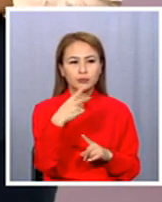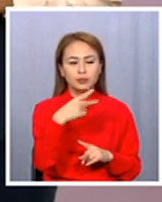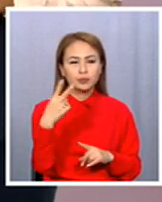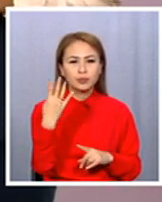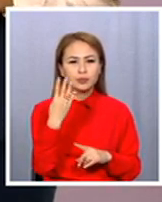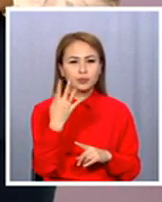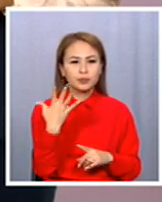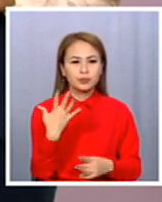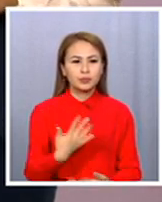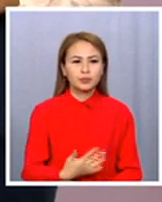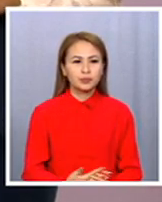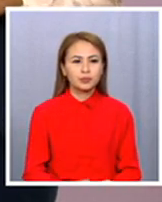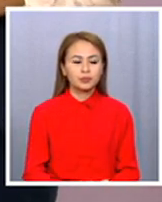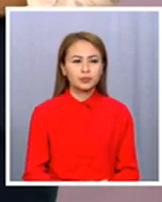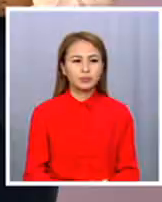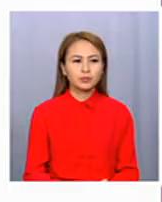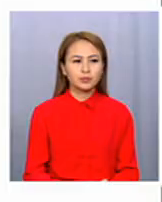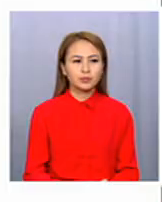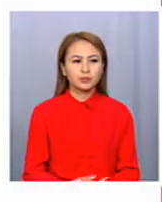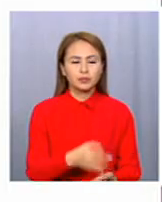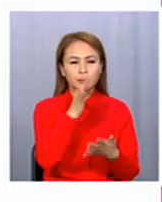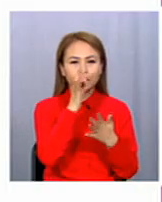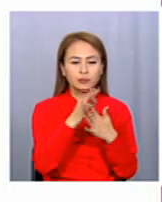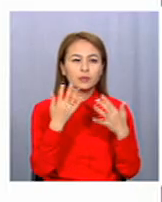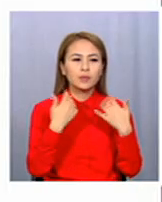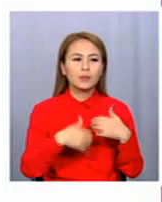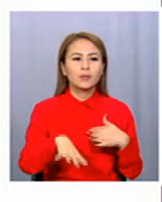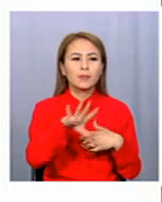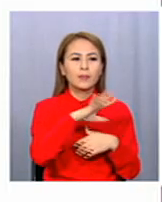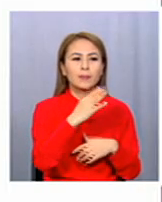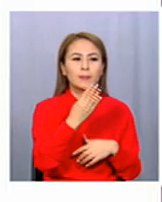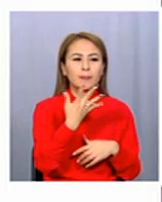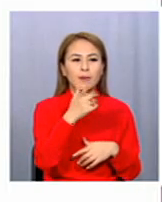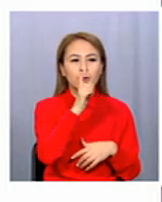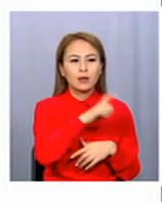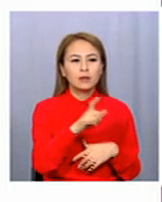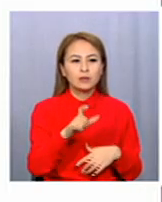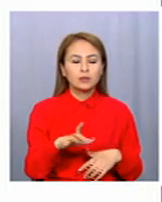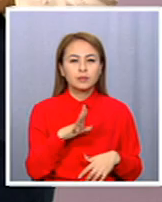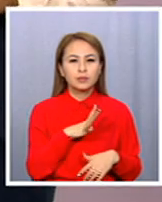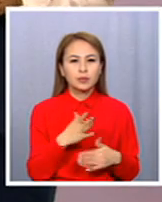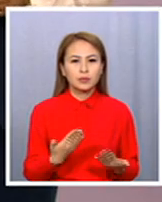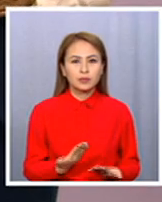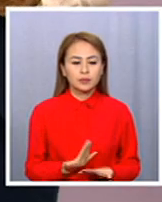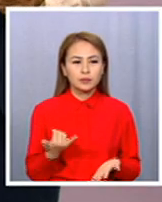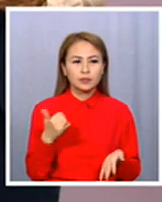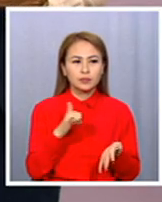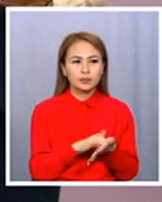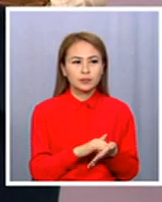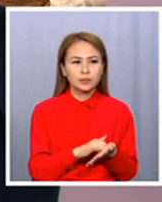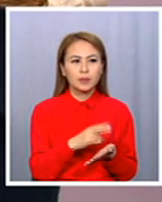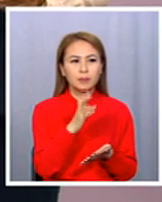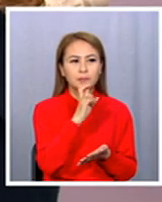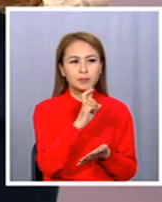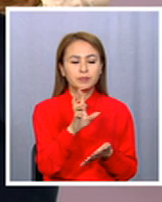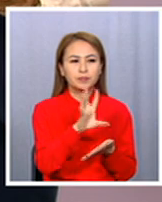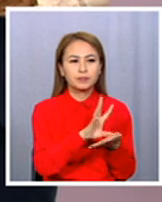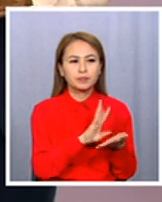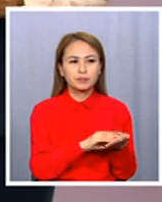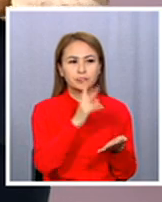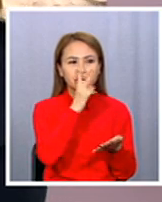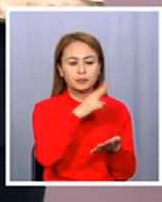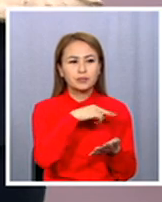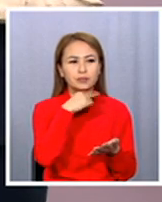45-ке тең. Есептің жауабы барлығы 45 адам қоныстанды. Келесі бұл нұсқасына назарымызды